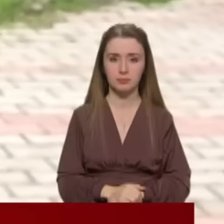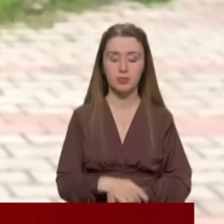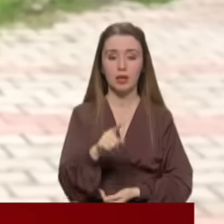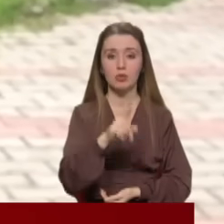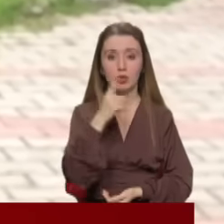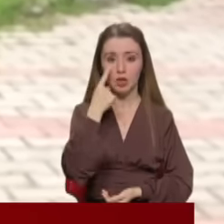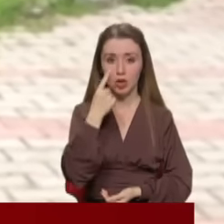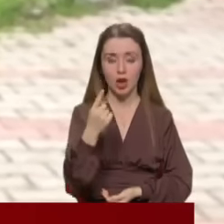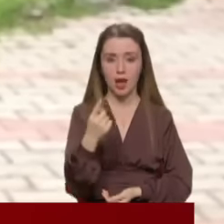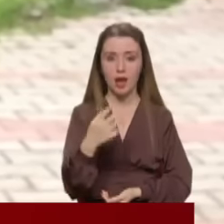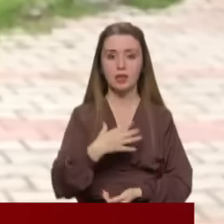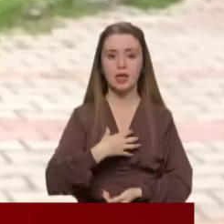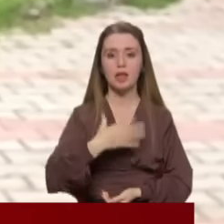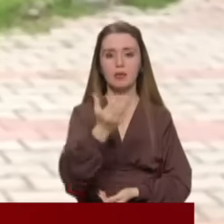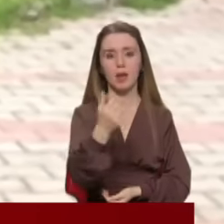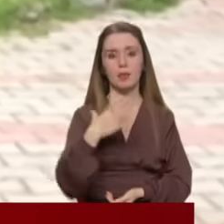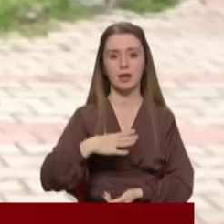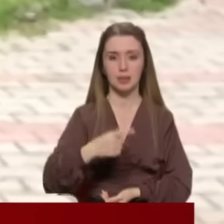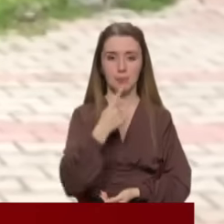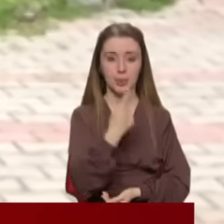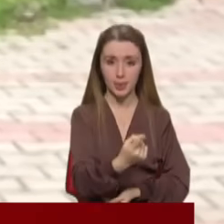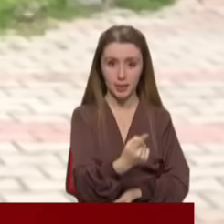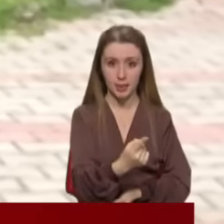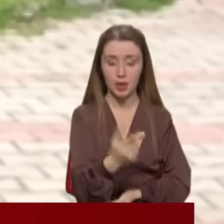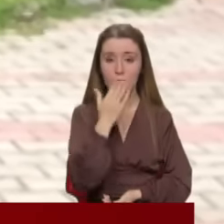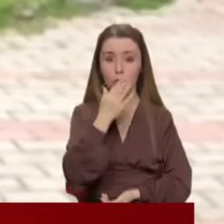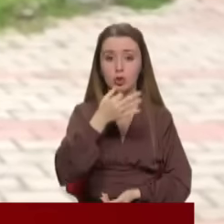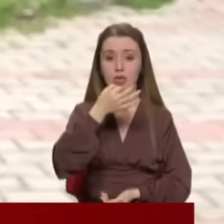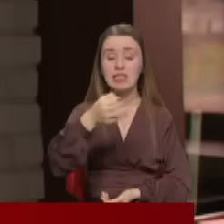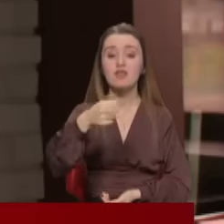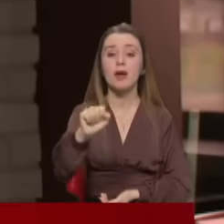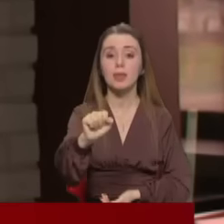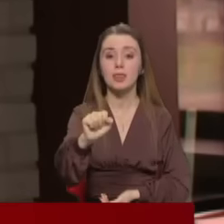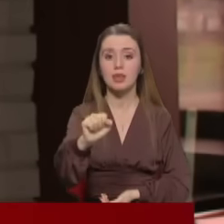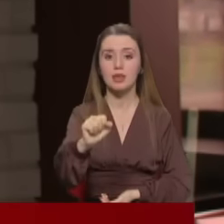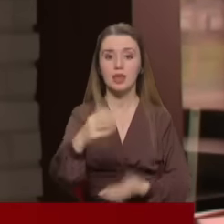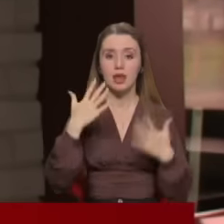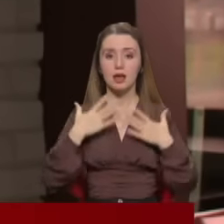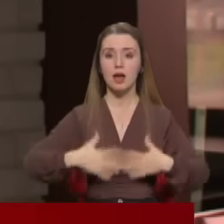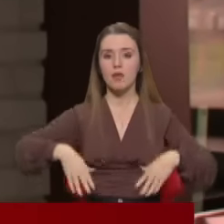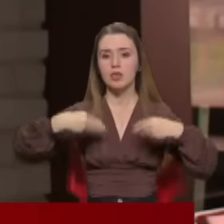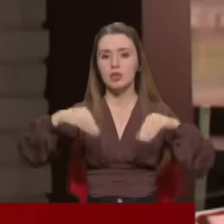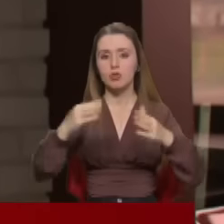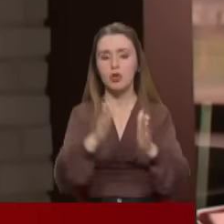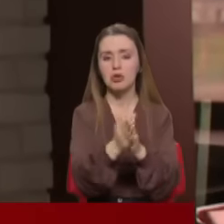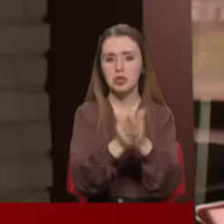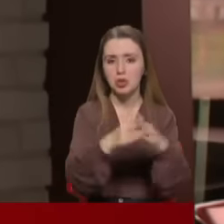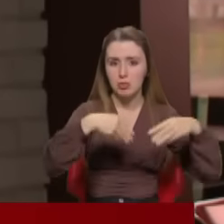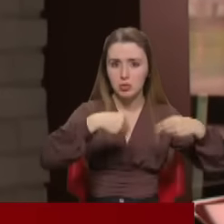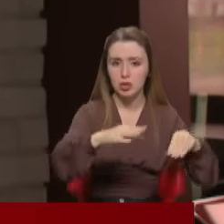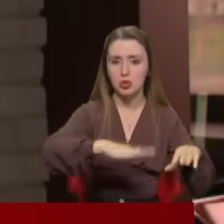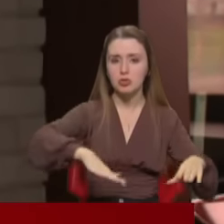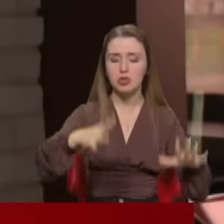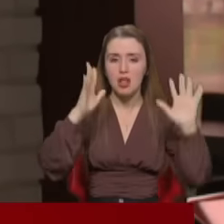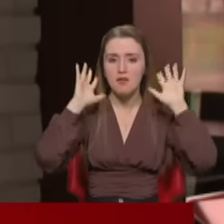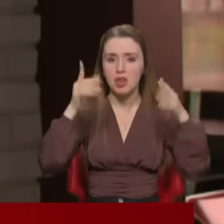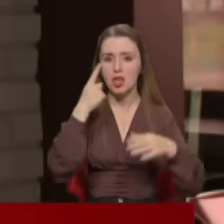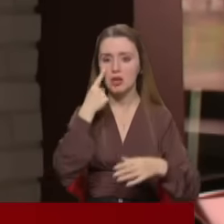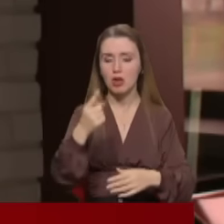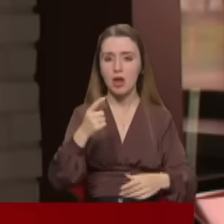Bunun üzerine kendim almak istediğimi söyledim. Okul izin vermedi. Kıyafet satıyorlar, kitap satıyorlar, sosyal